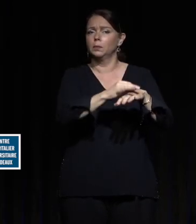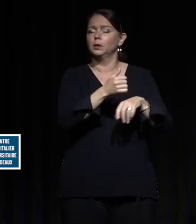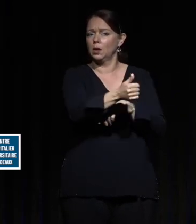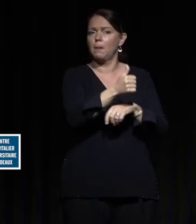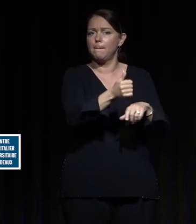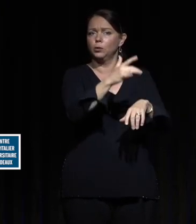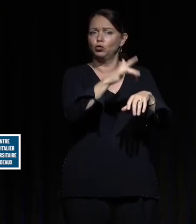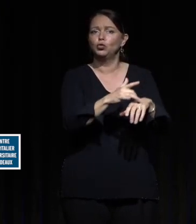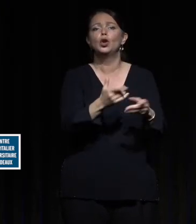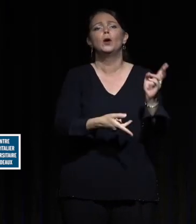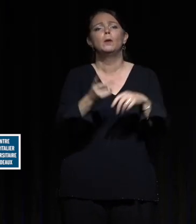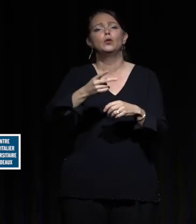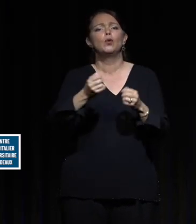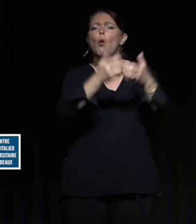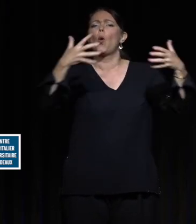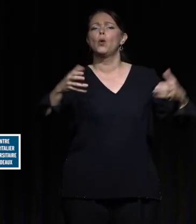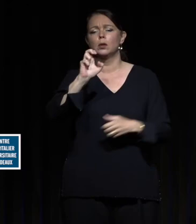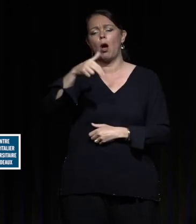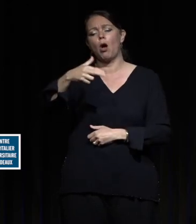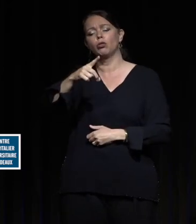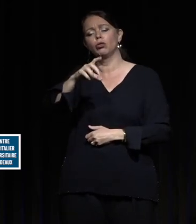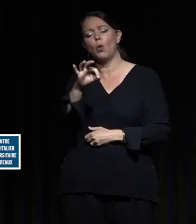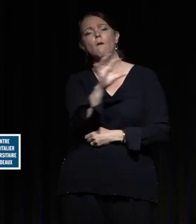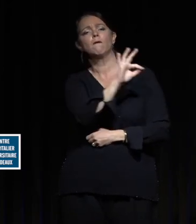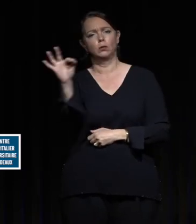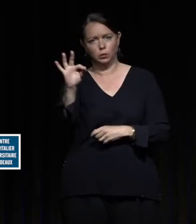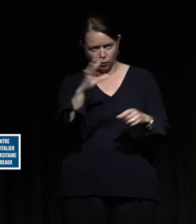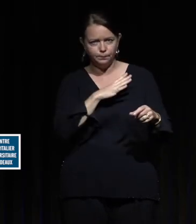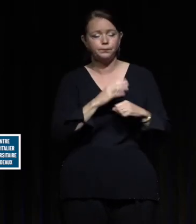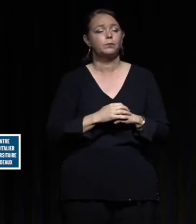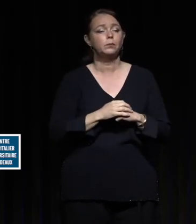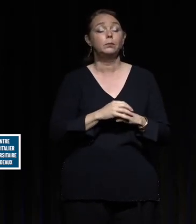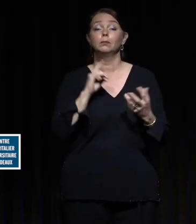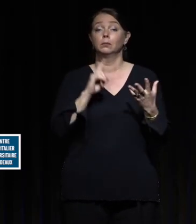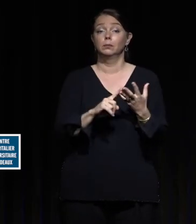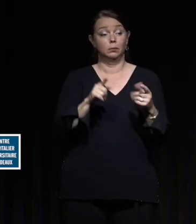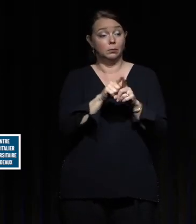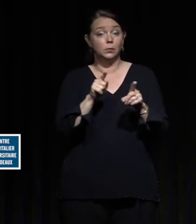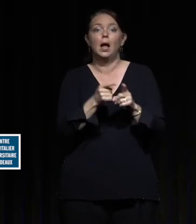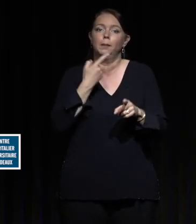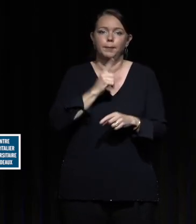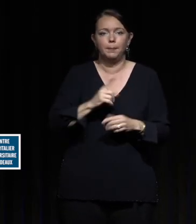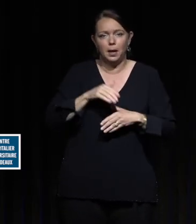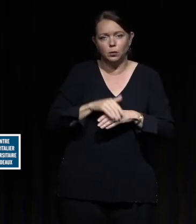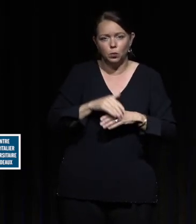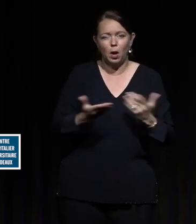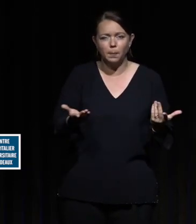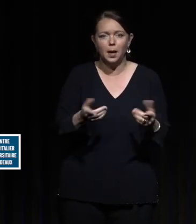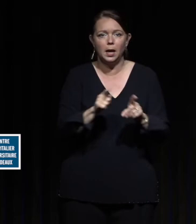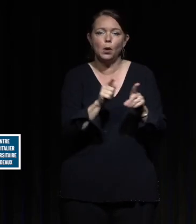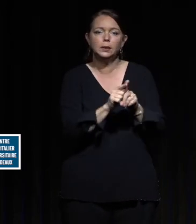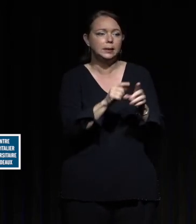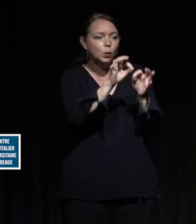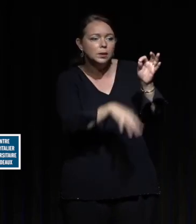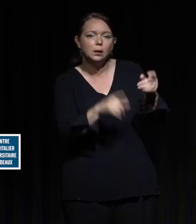étant celle d'Endo-France. Vous pourrez aussi voir que le retentissement dont j'ai pas parlé aujourd'hui sur le couple,